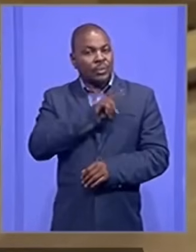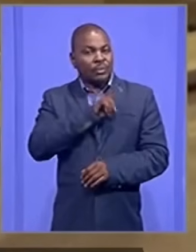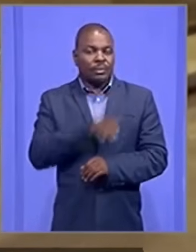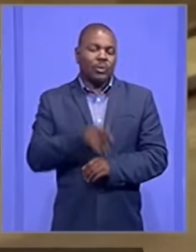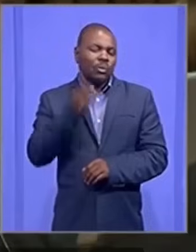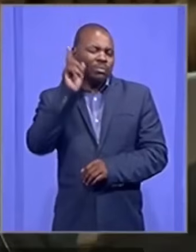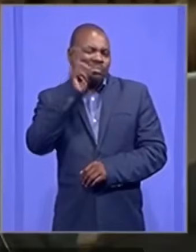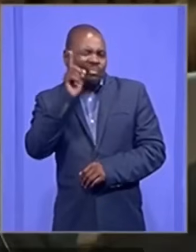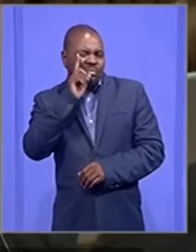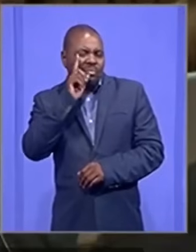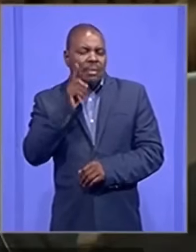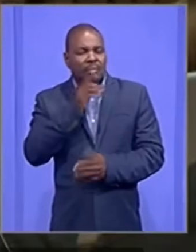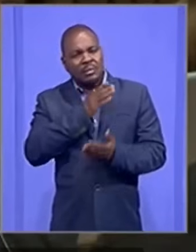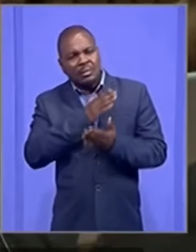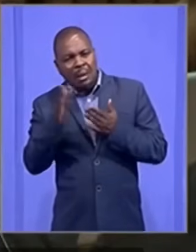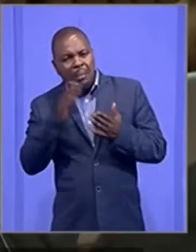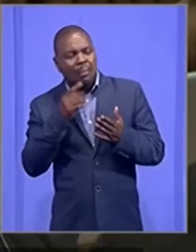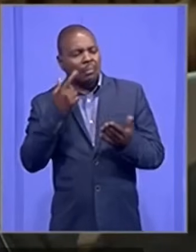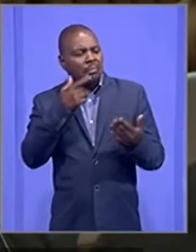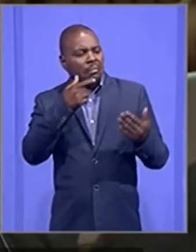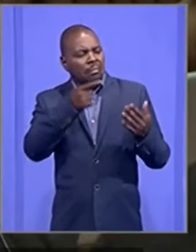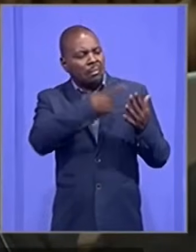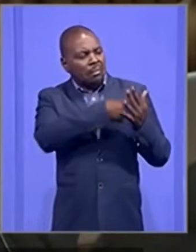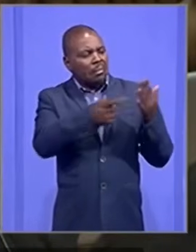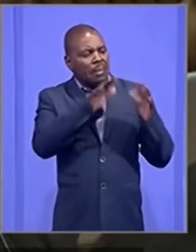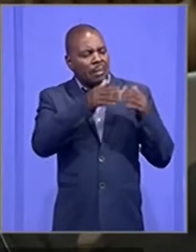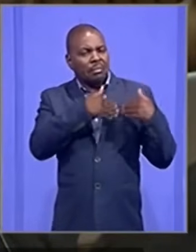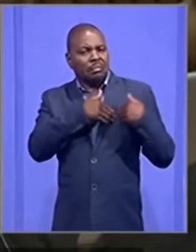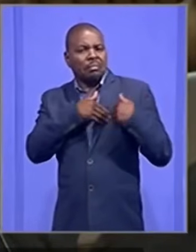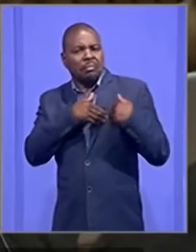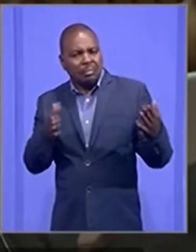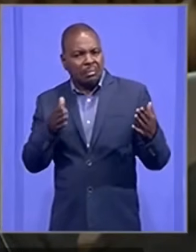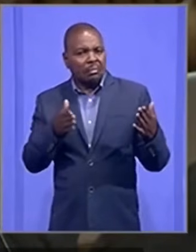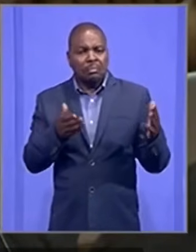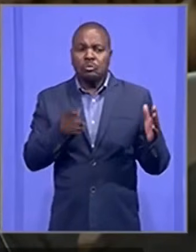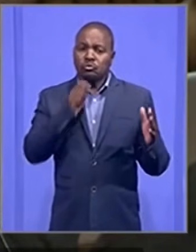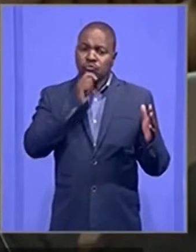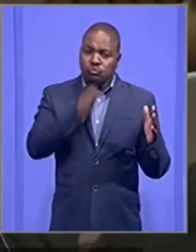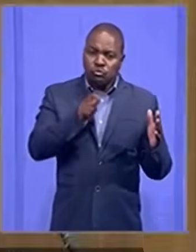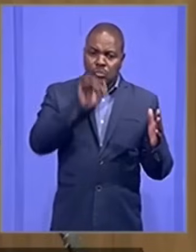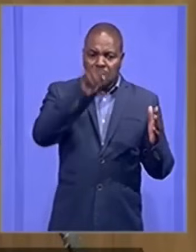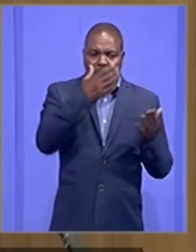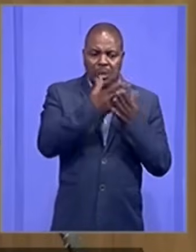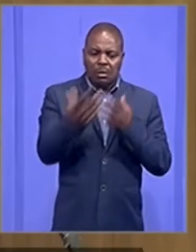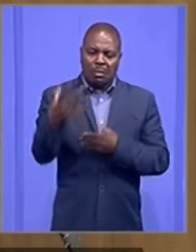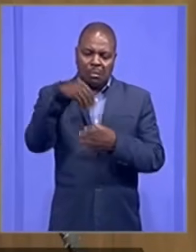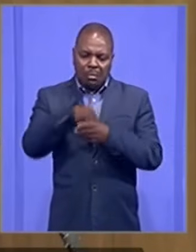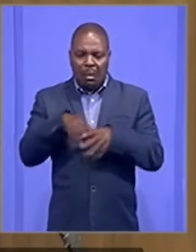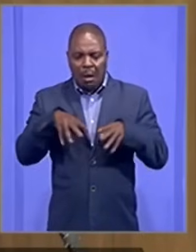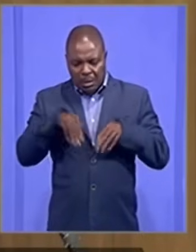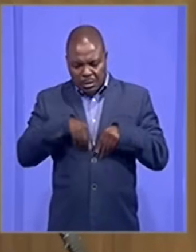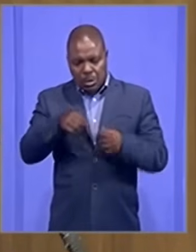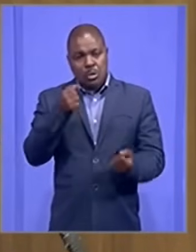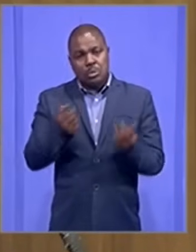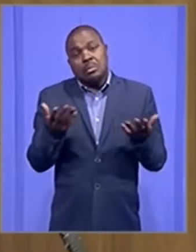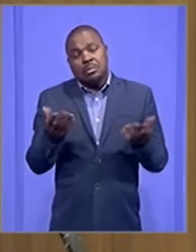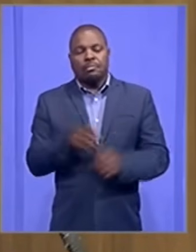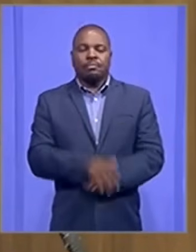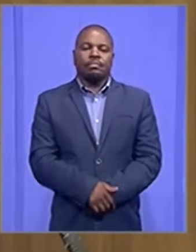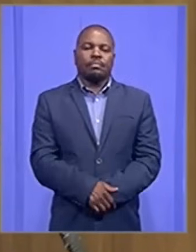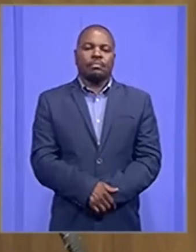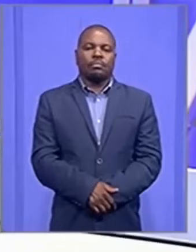iba bjo bongwe bja boipobolo bjo bo dirilwego ke ba bangwe ba ba latofatšwa bo swanetše go amogelwa ka tshekong e